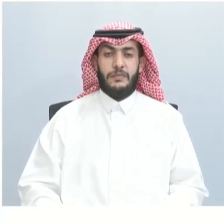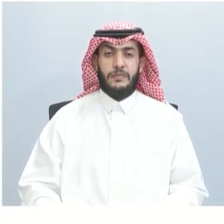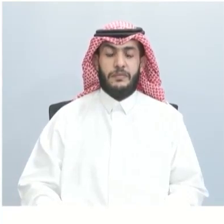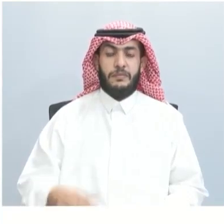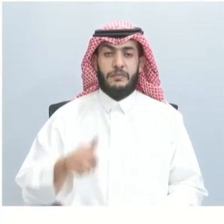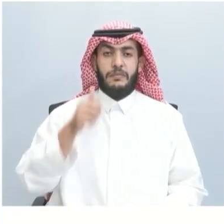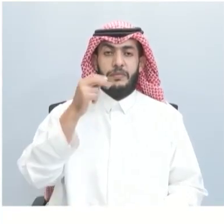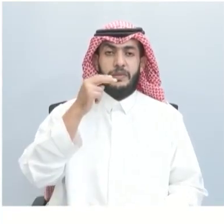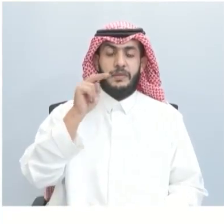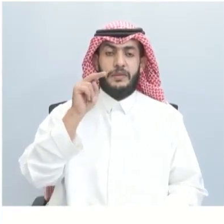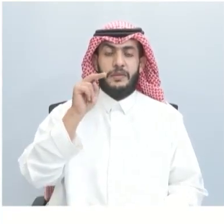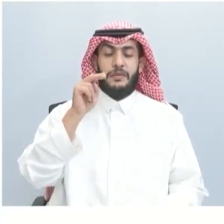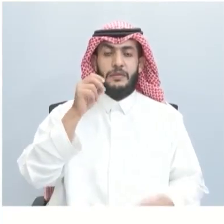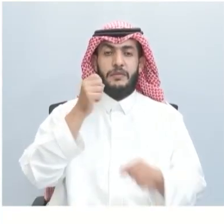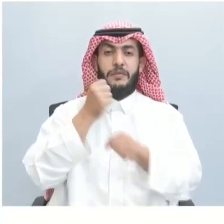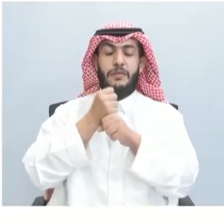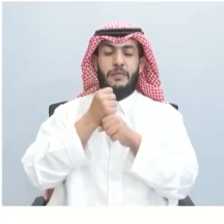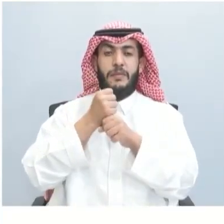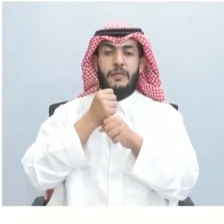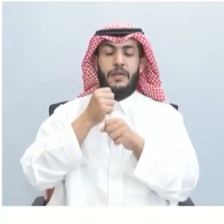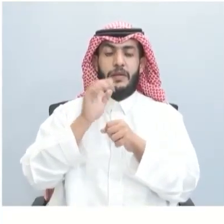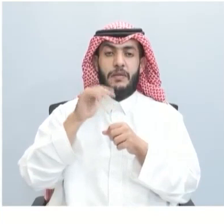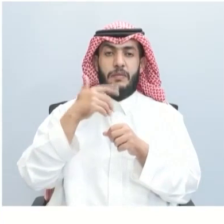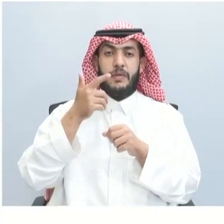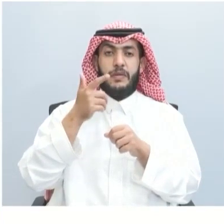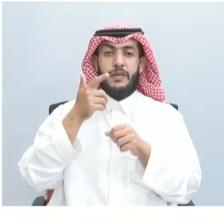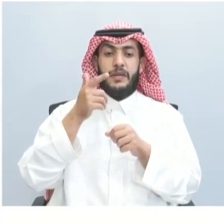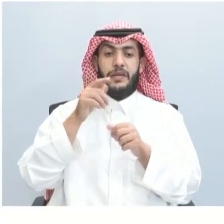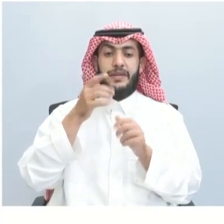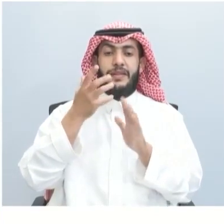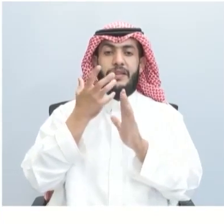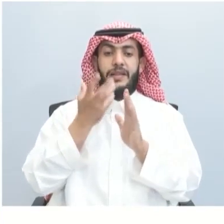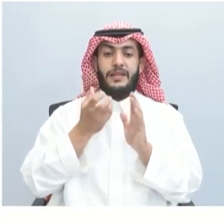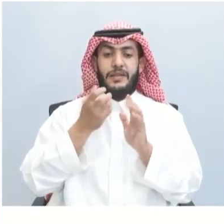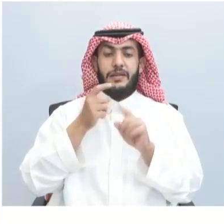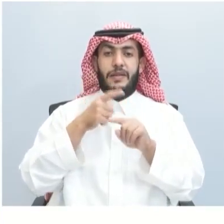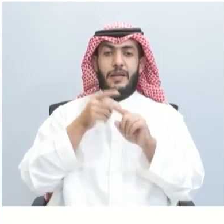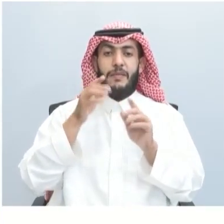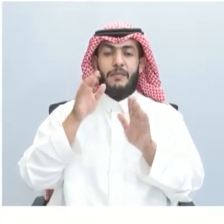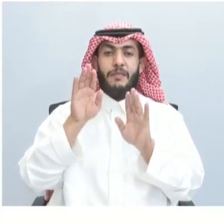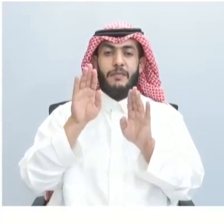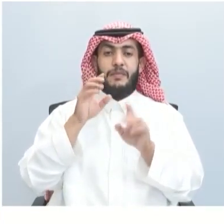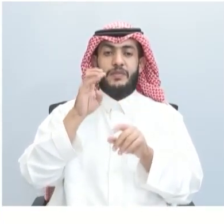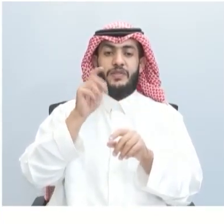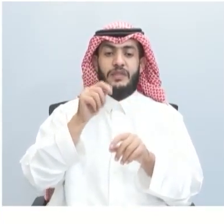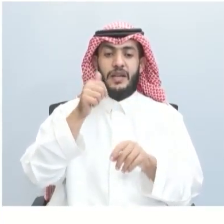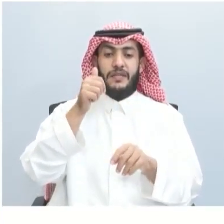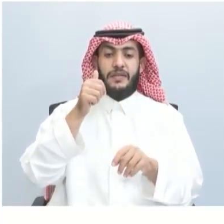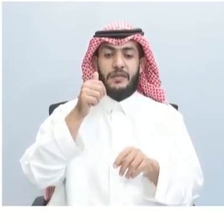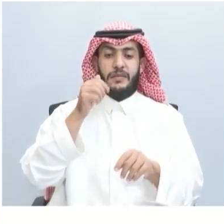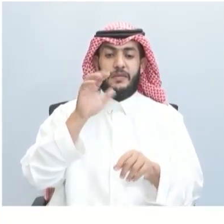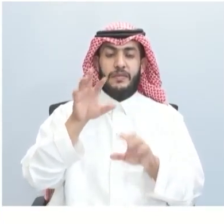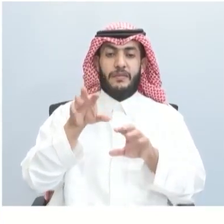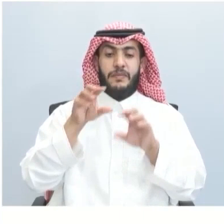الخادم استجابه الى المتصف بعد ذلك يقوم المتصفح بتنزيل ملف الجافا سكريبت بعد